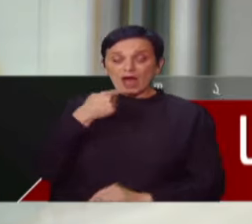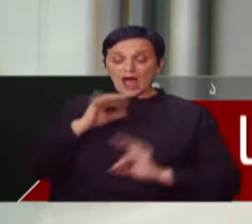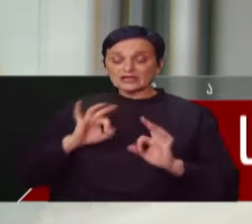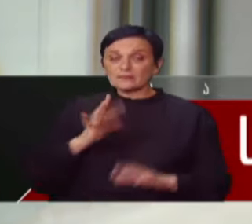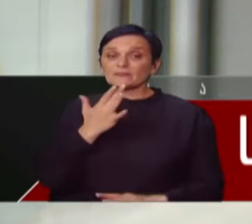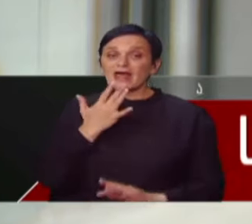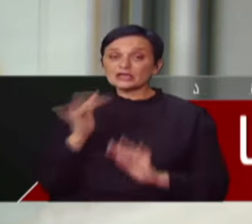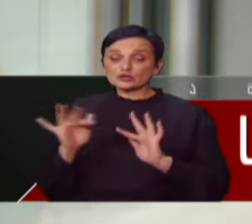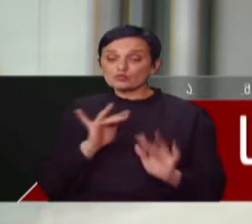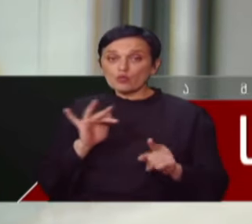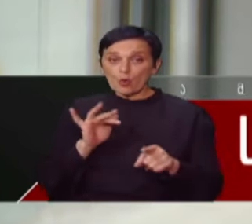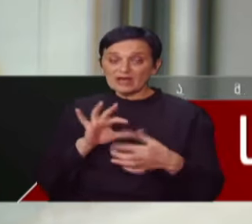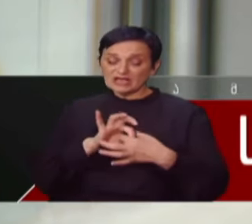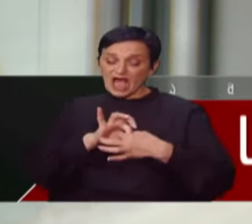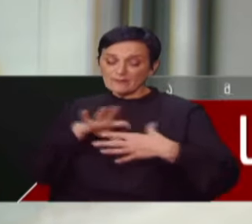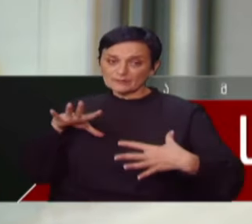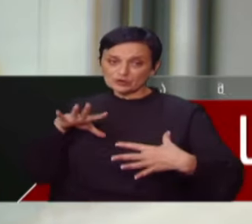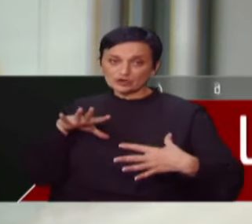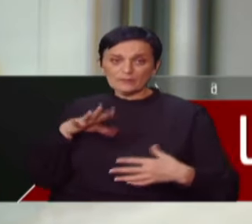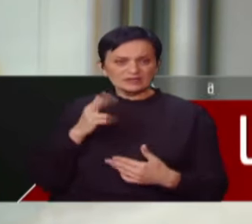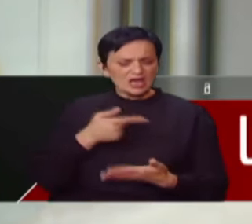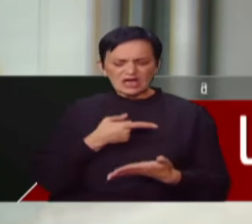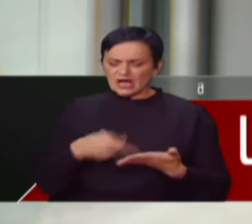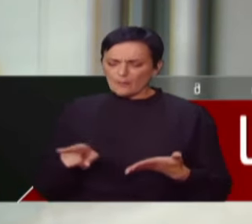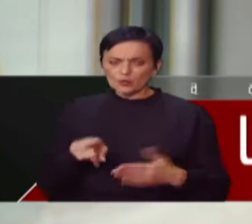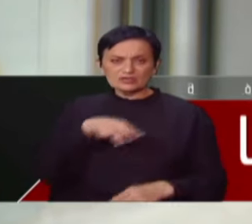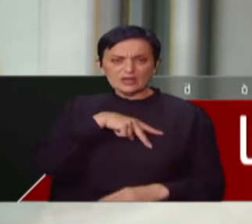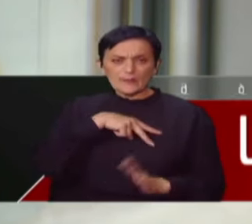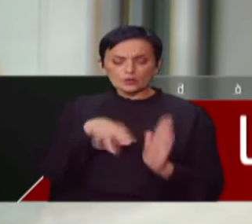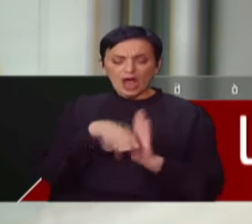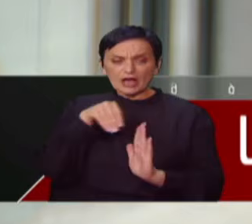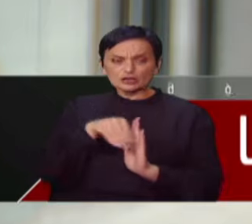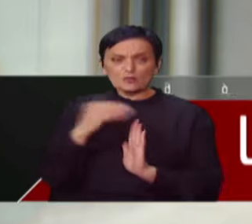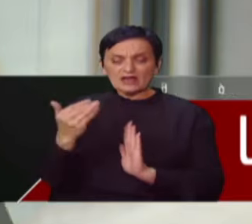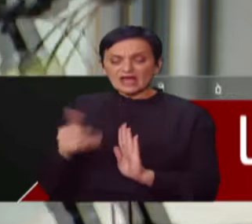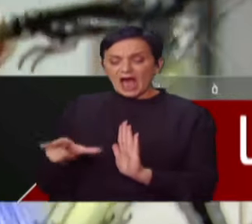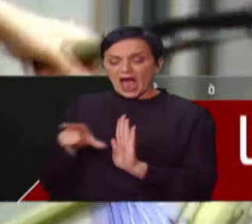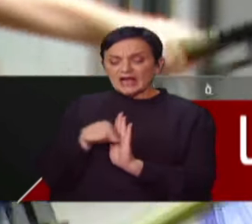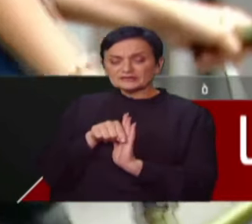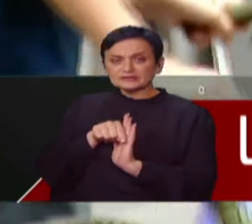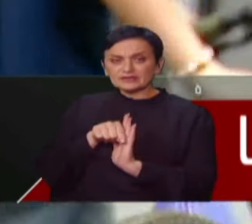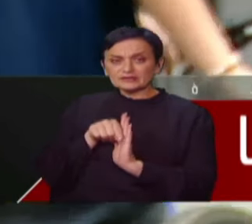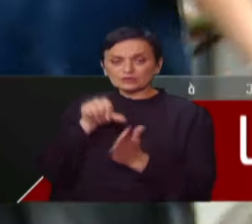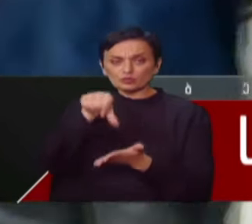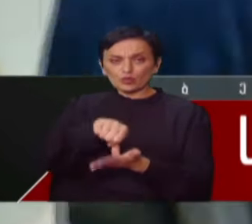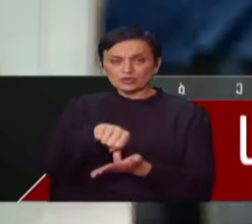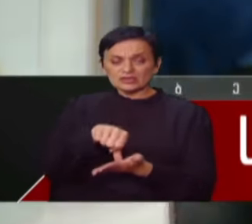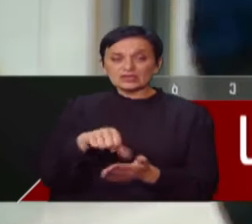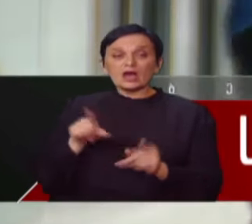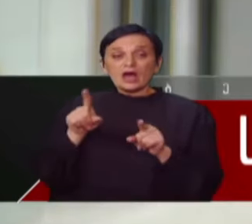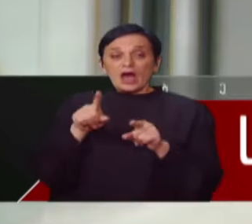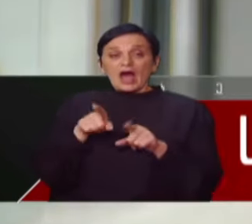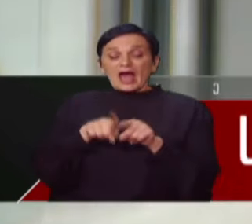რომ ნაციონალურ მოძრაობას ემიჯნებიან და გამორიცხავენ, რომ საპარლამენტო არჩევნებში მათთან ერთად მიიღონ მონაწილეობა.